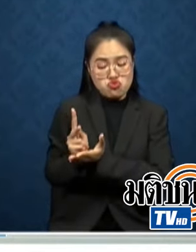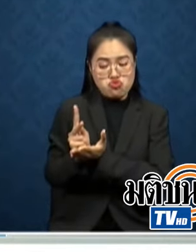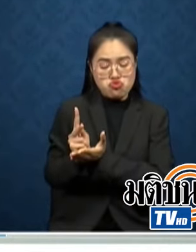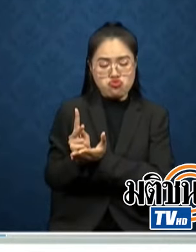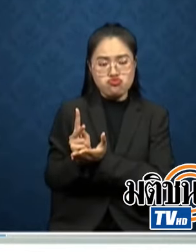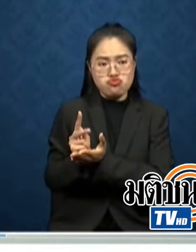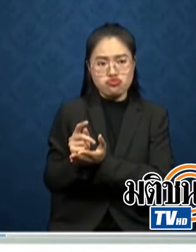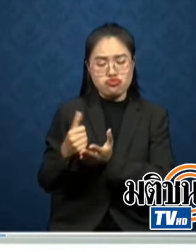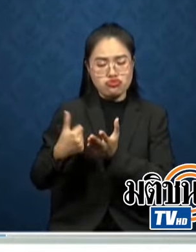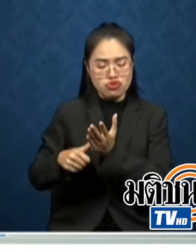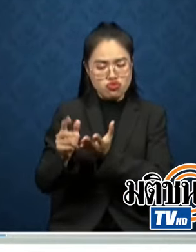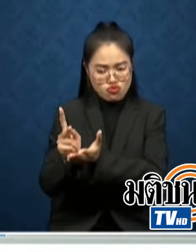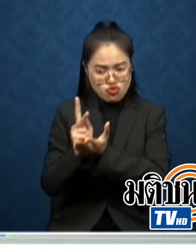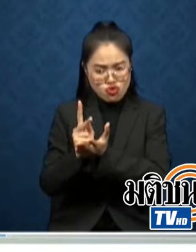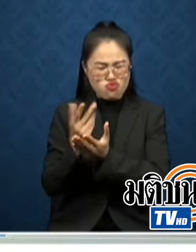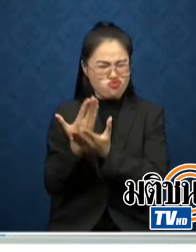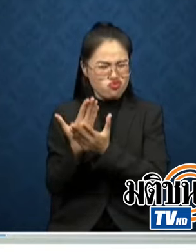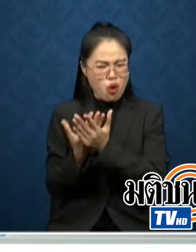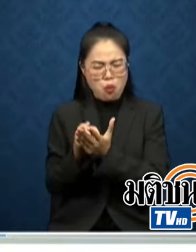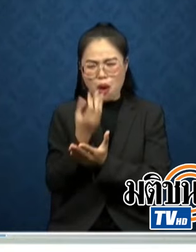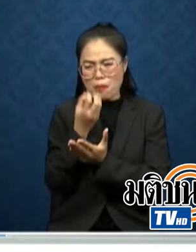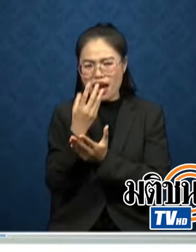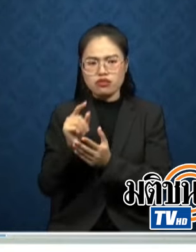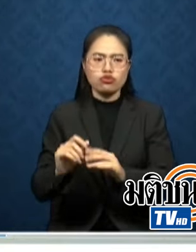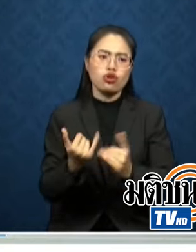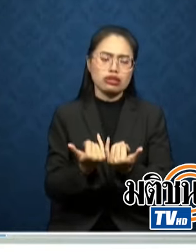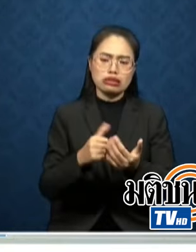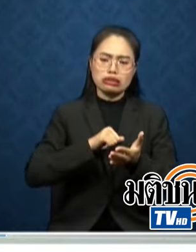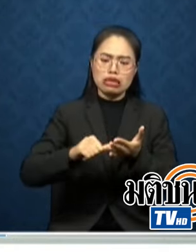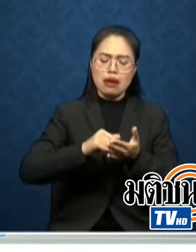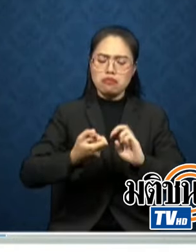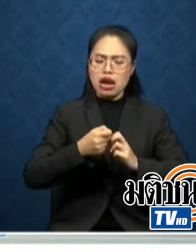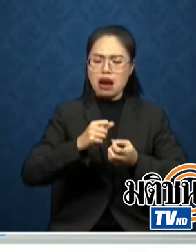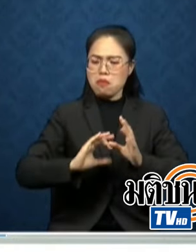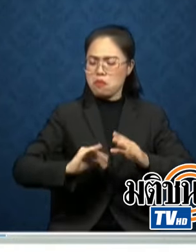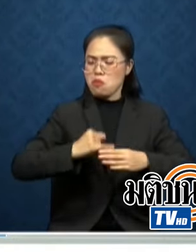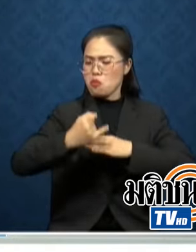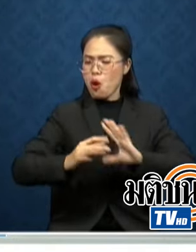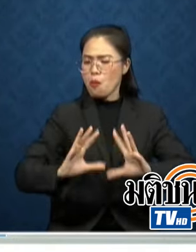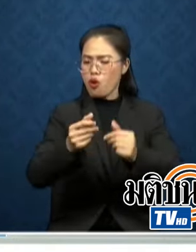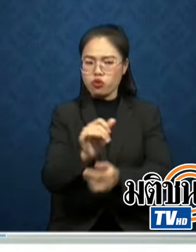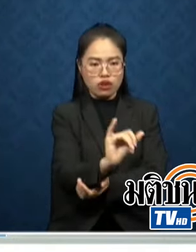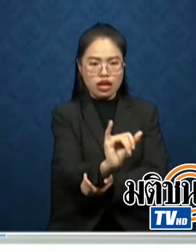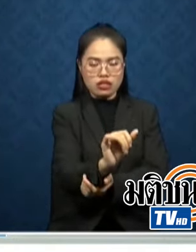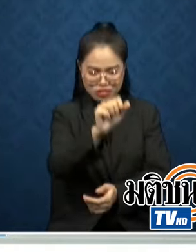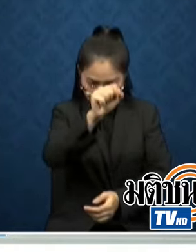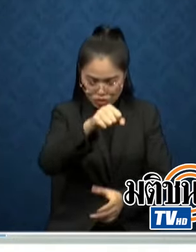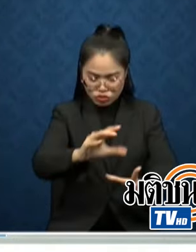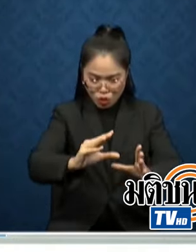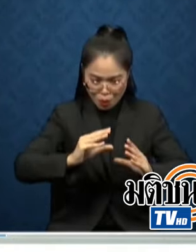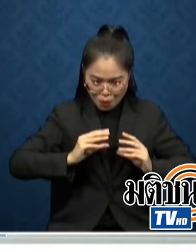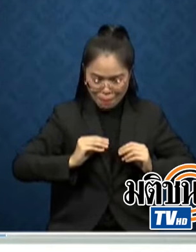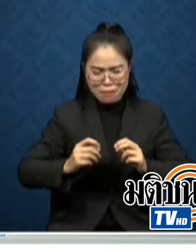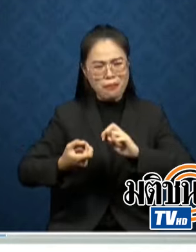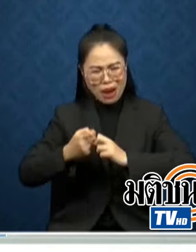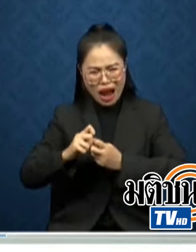มาชิกวุฒิสภาผู้ทรงเกียรติได้กรุณาพูดมาว่ามันยังไม่จบเห็นด้วย 100% ครับว่ายังไม่จบครับเห็นด้วยครับว่ามีความลังเ